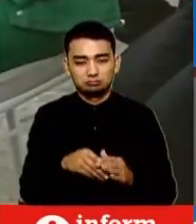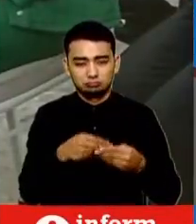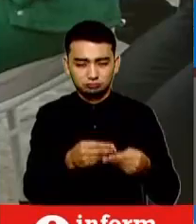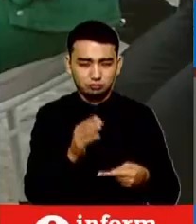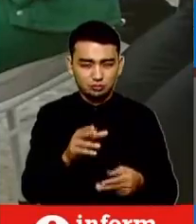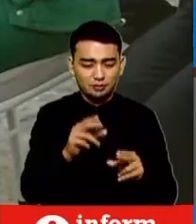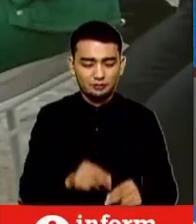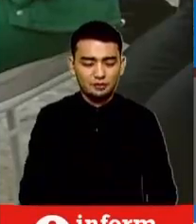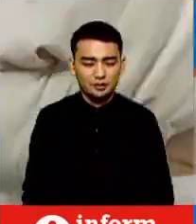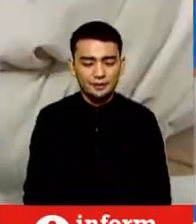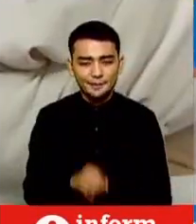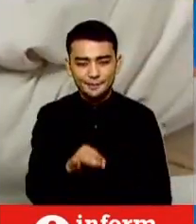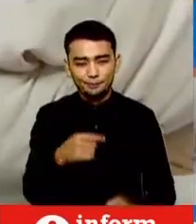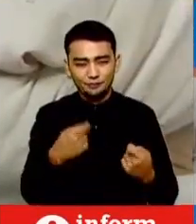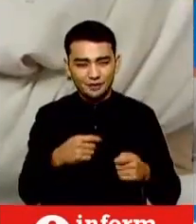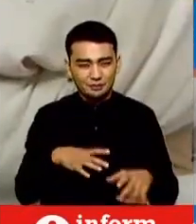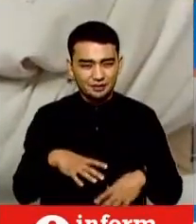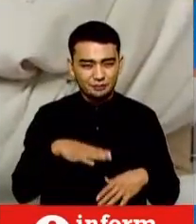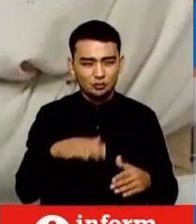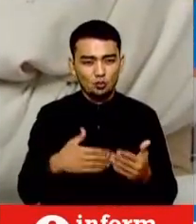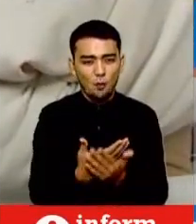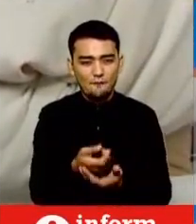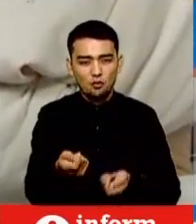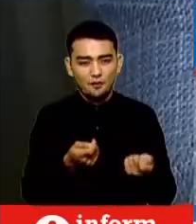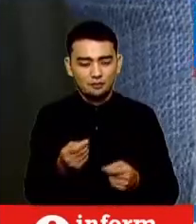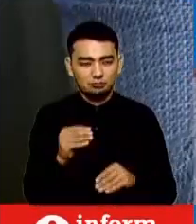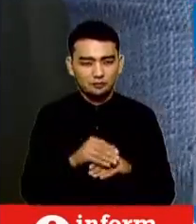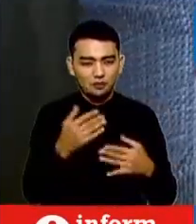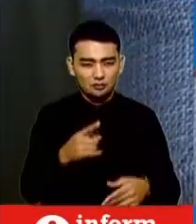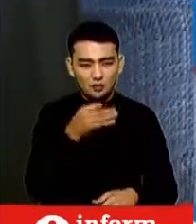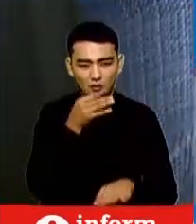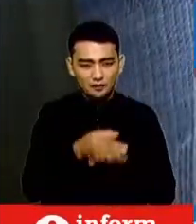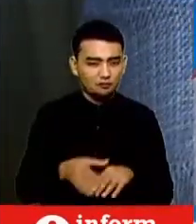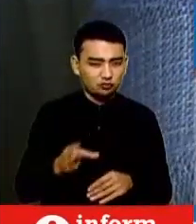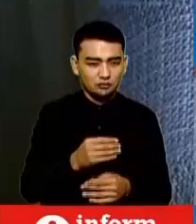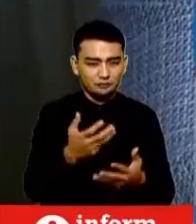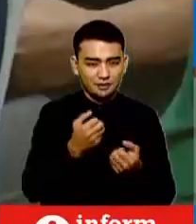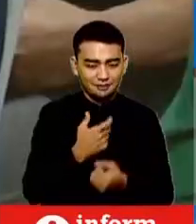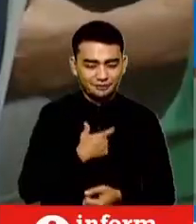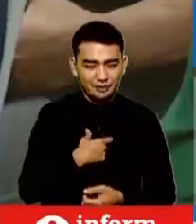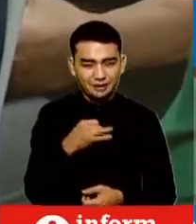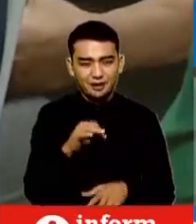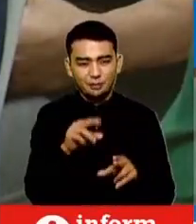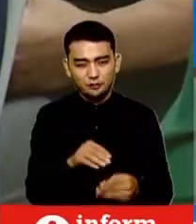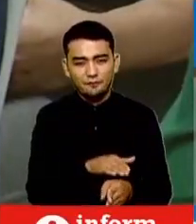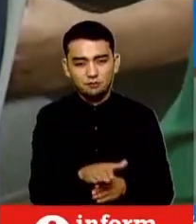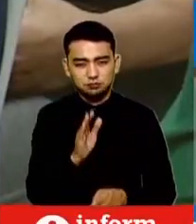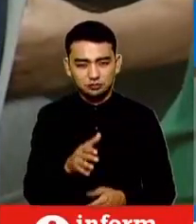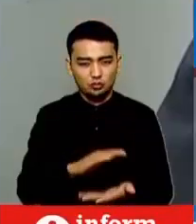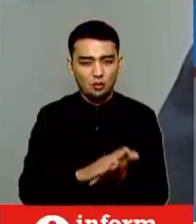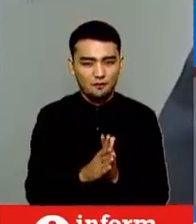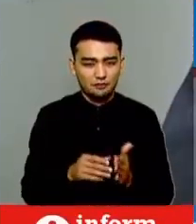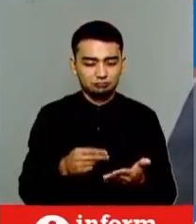Расхлебывать кашу экс-арендатора рынка теперь приходится новому руководству. Они взяли на себя всю ответственность и обещают выполнить условия